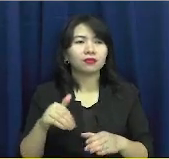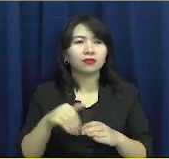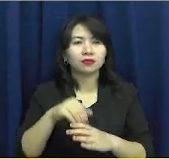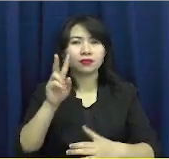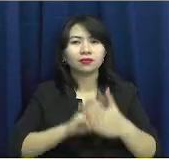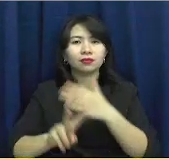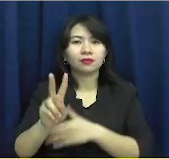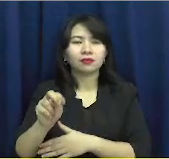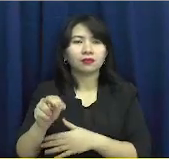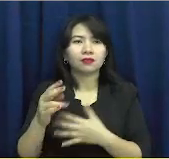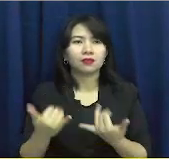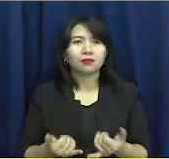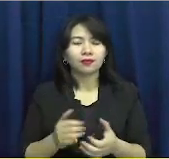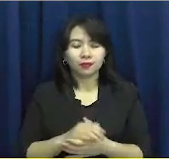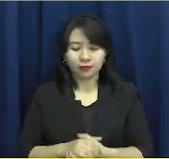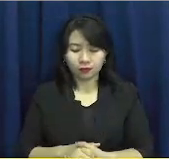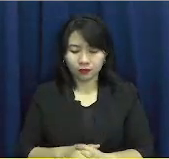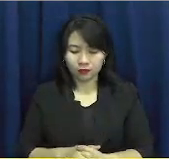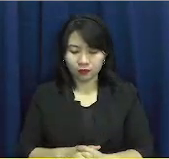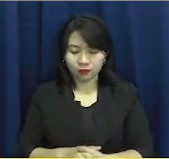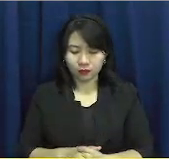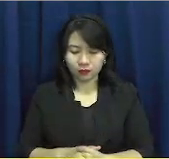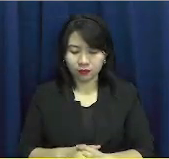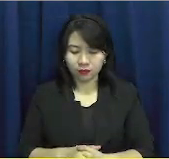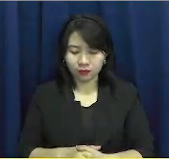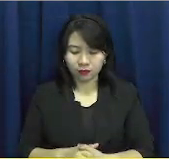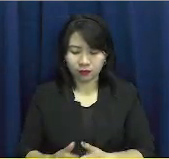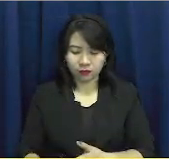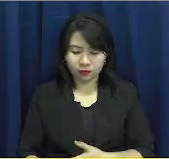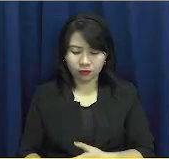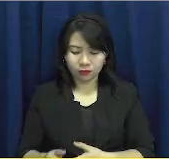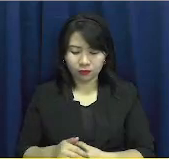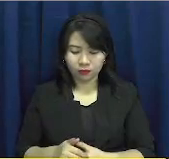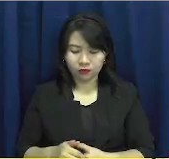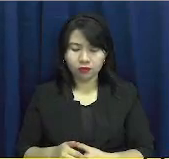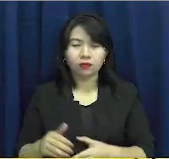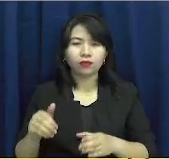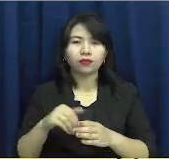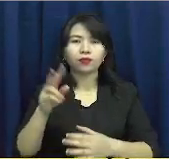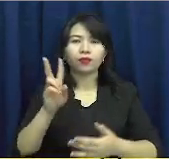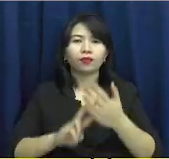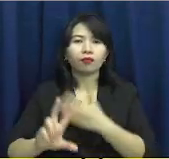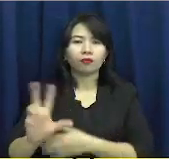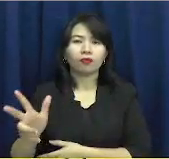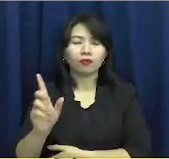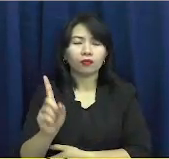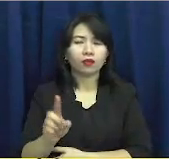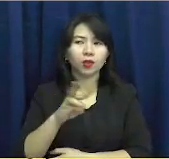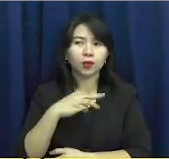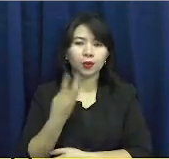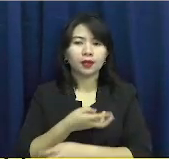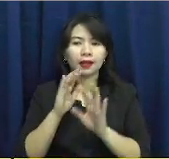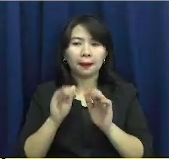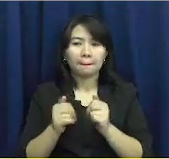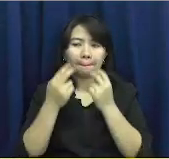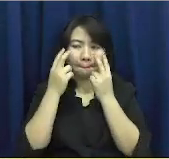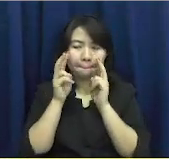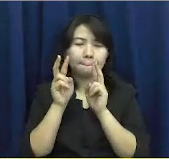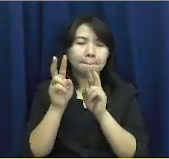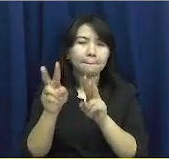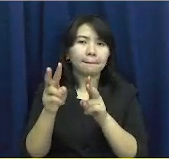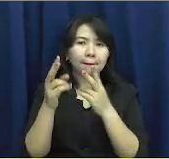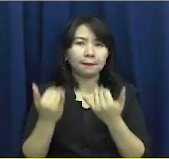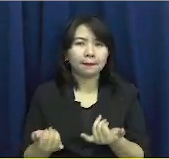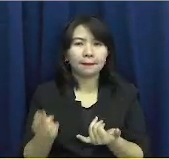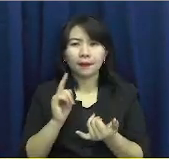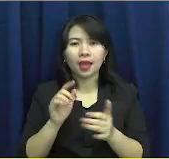Verse number 12, simula rin sa verse number 12. Okay? Hanggang verse number 31. Makikita po natin dyan yung